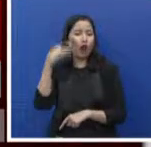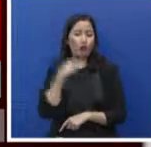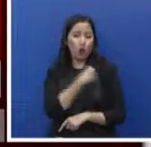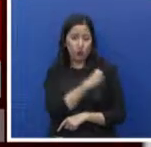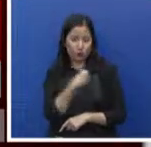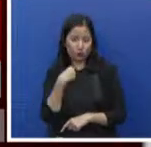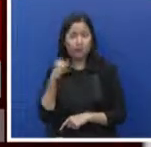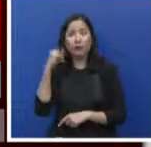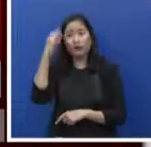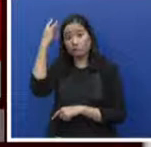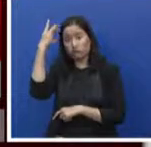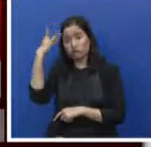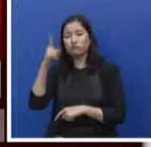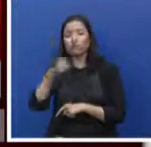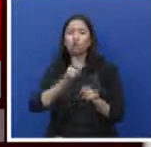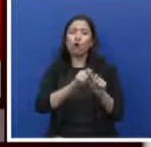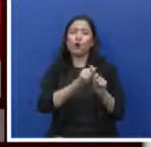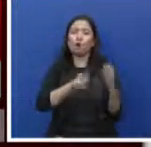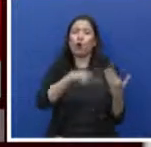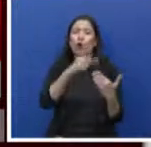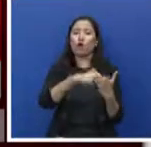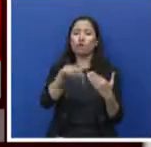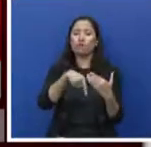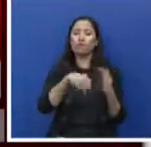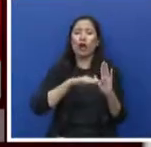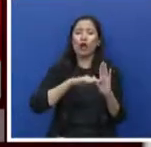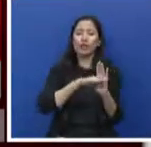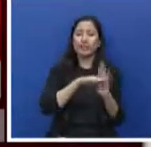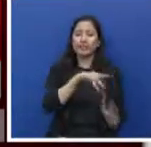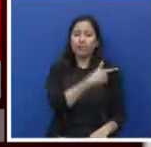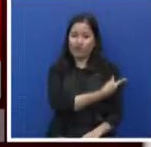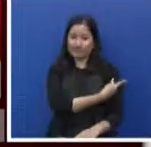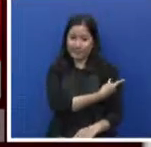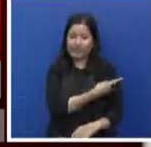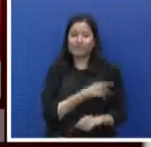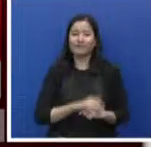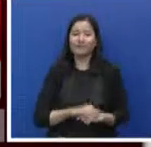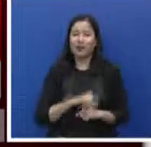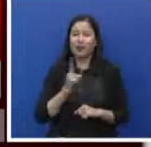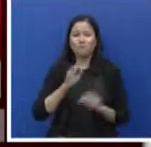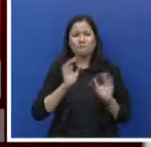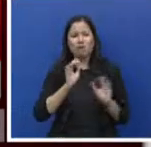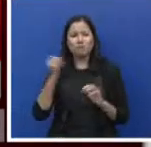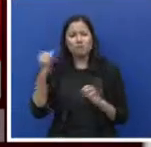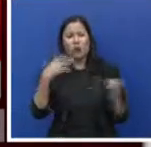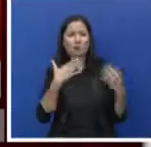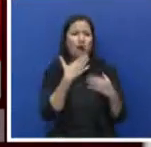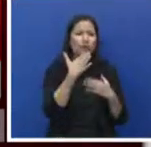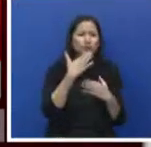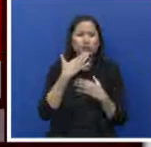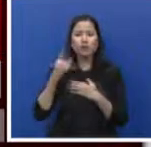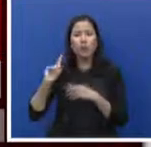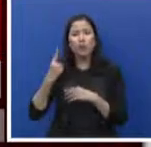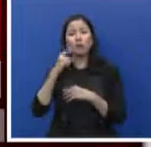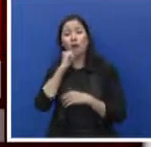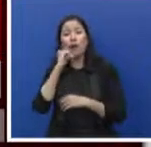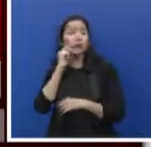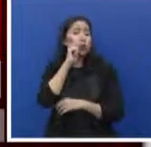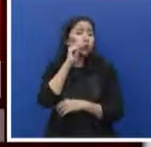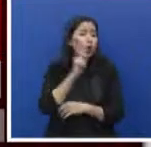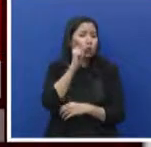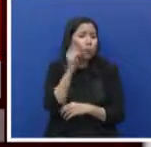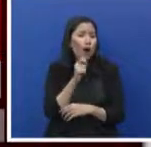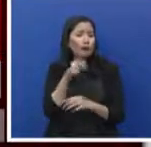gerakan vaksinasi Indonesia ini. Ya, banyak yang ucapkan terima kasih ke saya, terutama orang tua yang susah jalan gitu ya, bisa naik mobil,